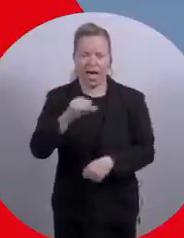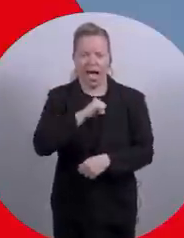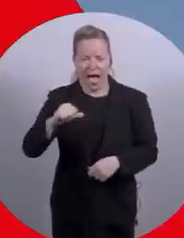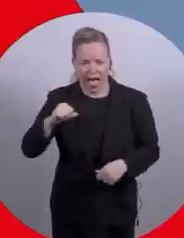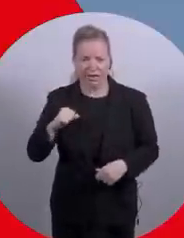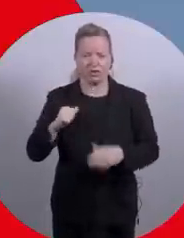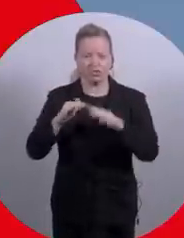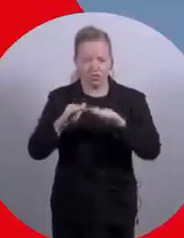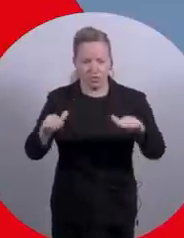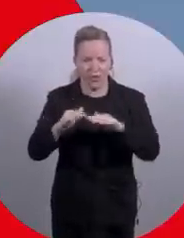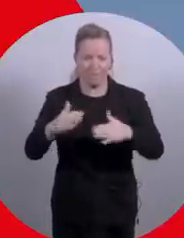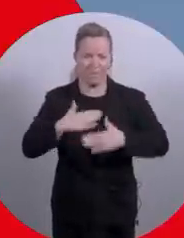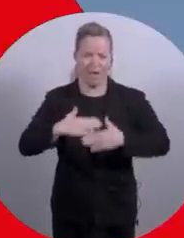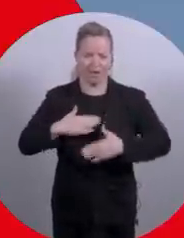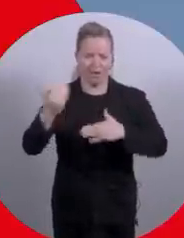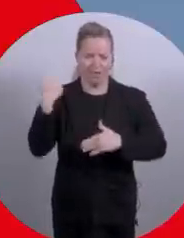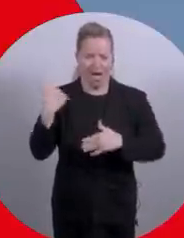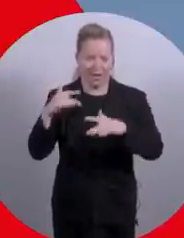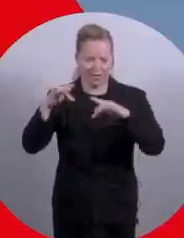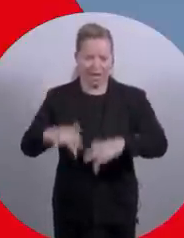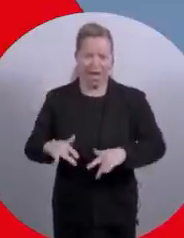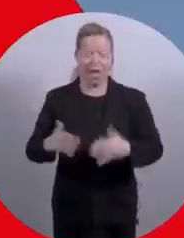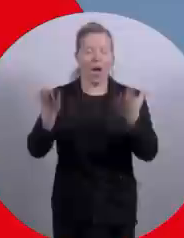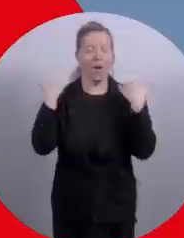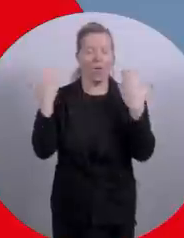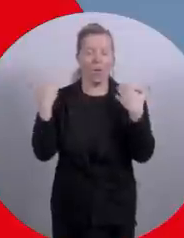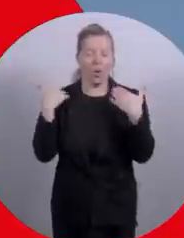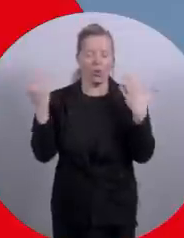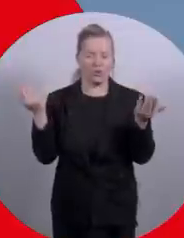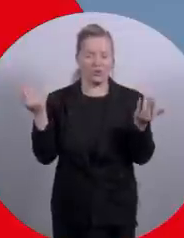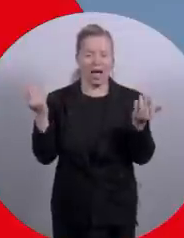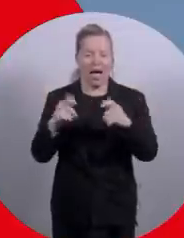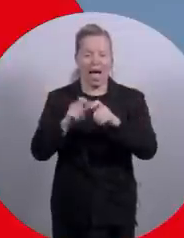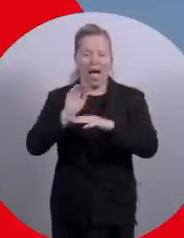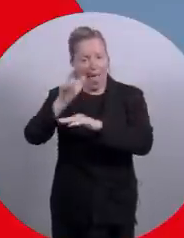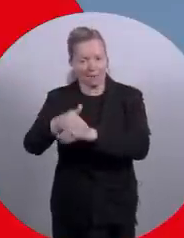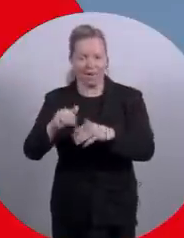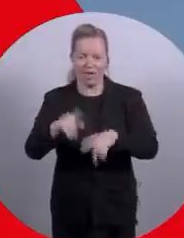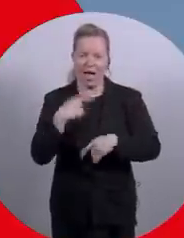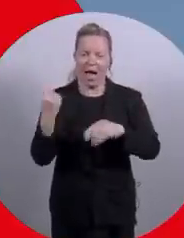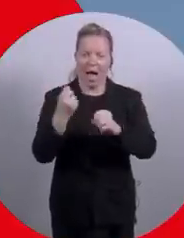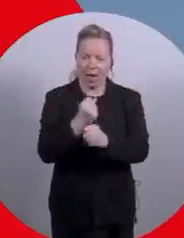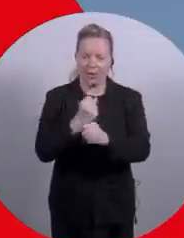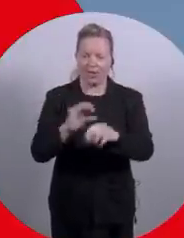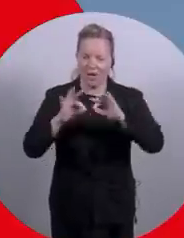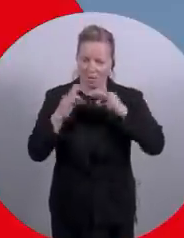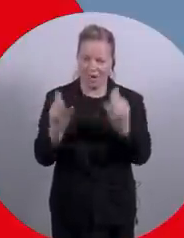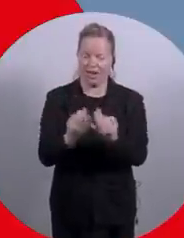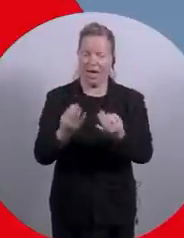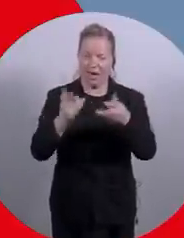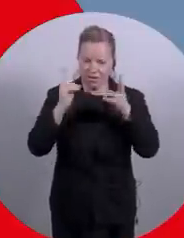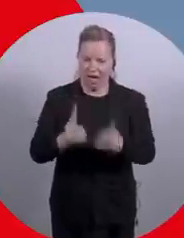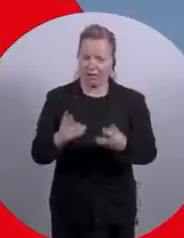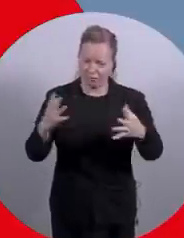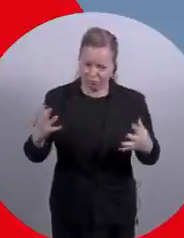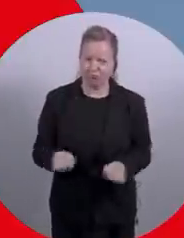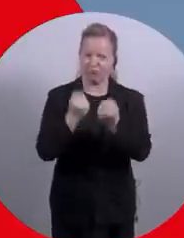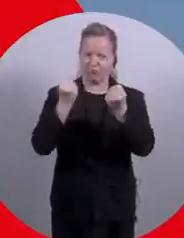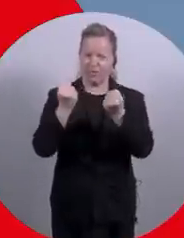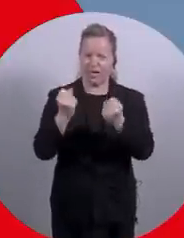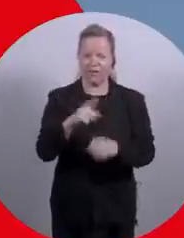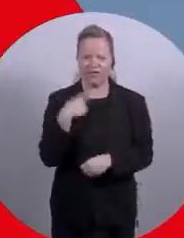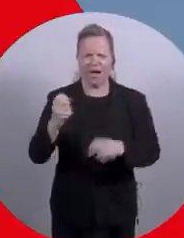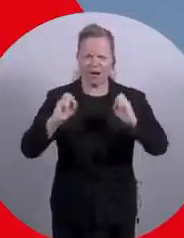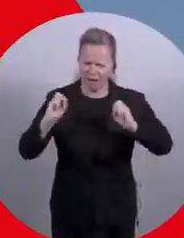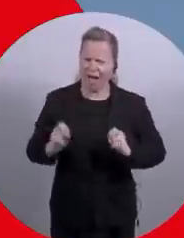Arbeiterfamilien gehabt haben Erholungsheime wo wir so weiter Familienurlaub machen können dort mal gesehen was wir für eine Kraft entwickeln können damit